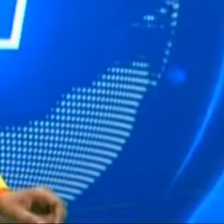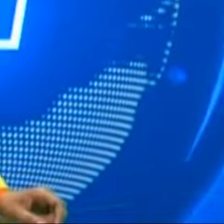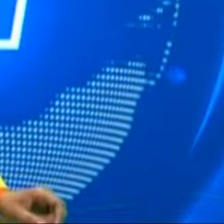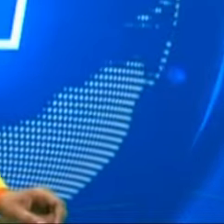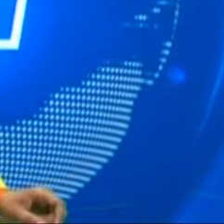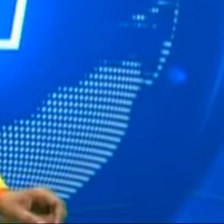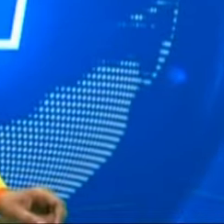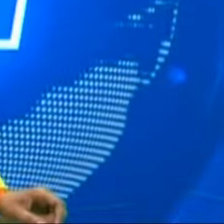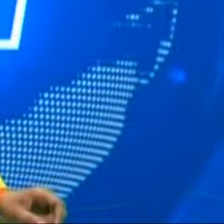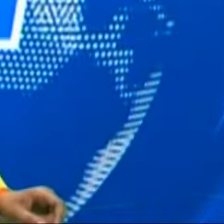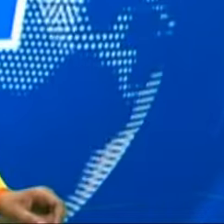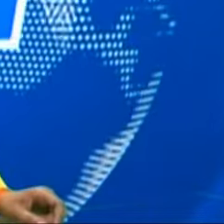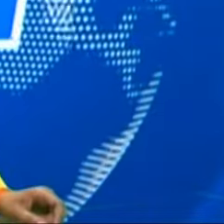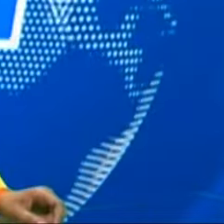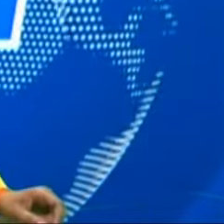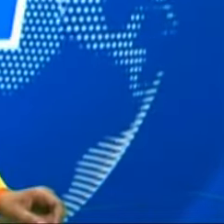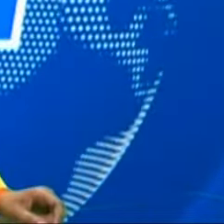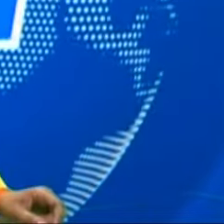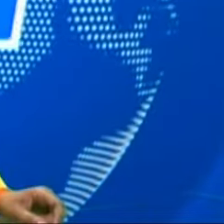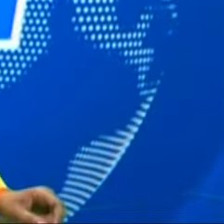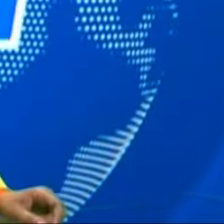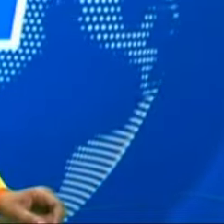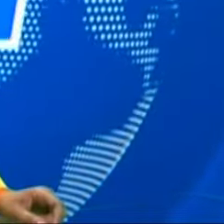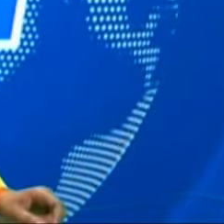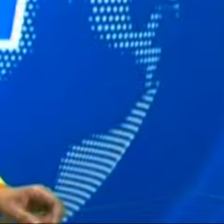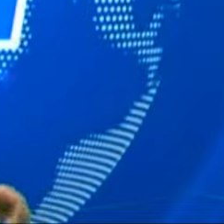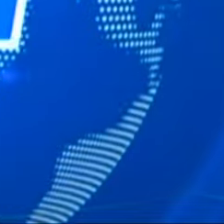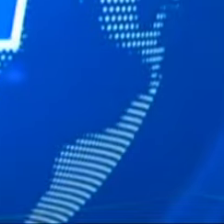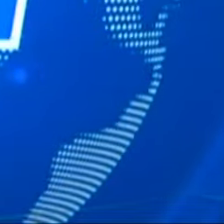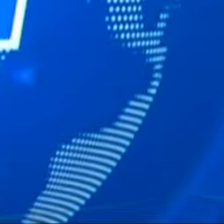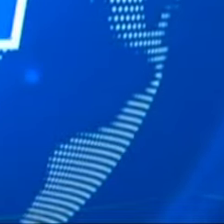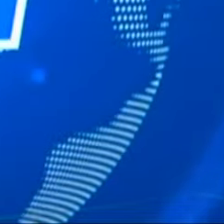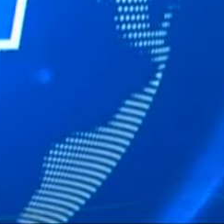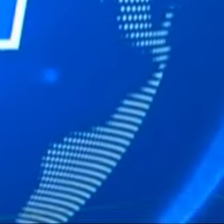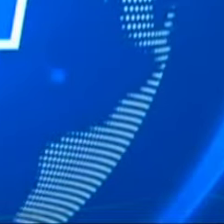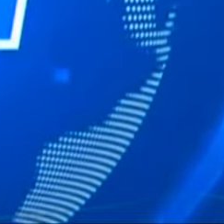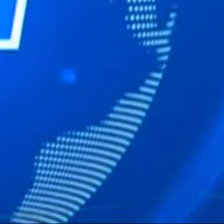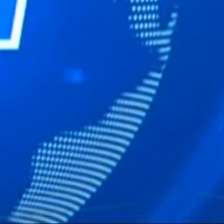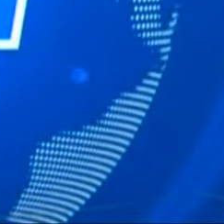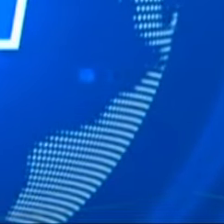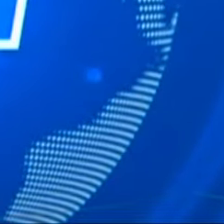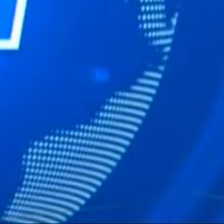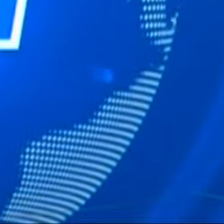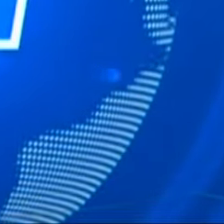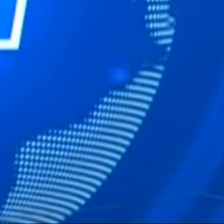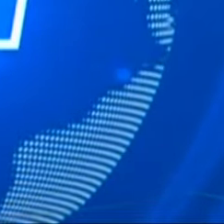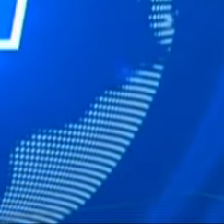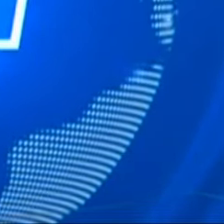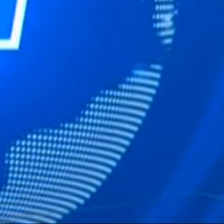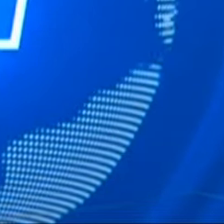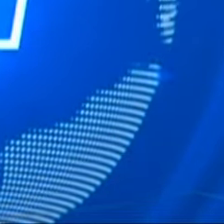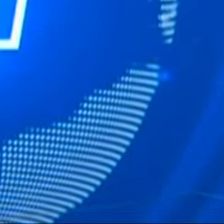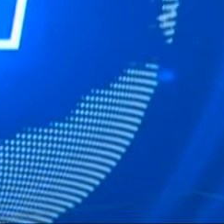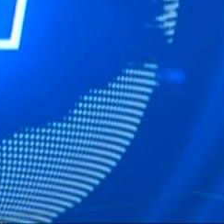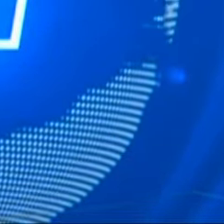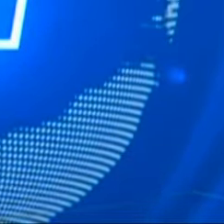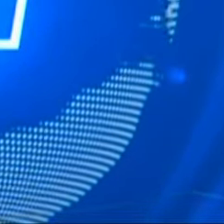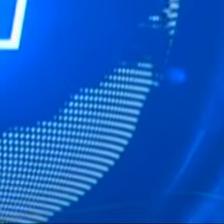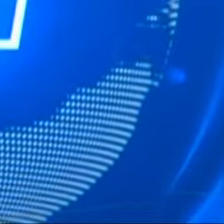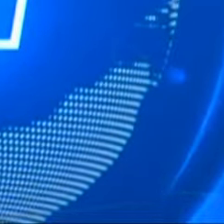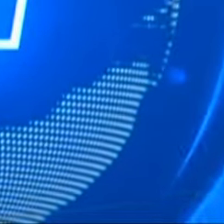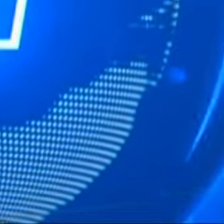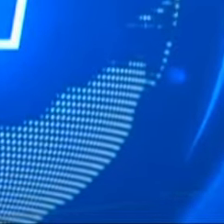tous. Jean-Michel Samalukonde Kienge, le nouveau président du Sénat, des élections du bureau définitif qui se sont déroulées sous haute